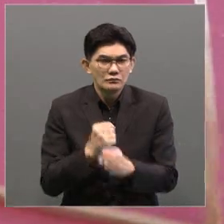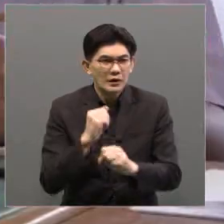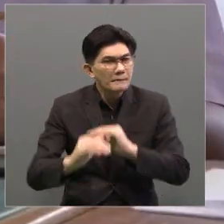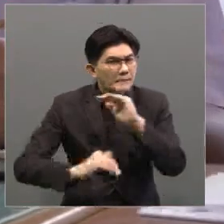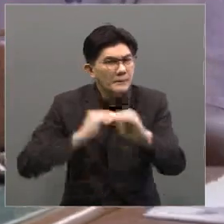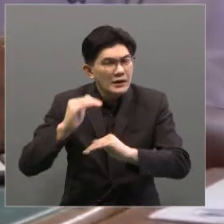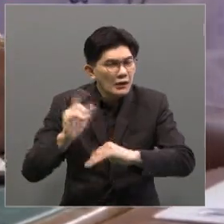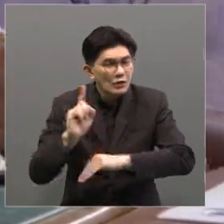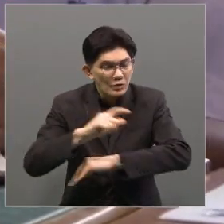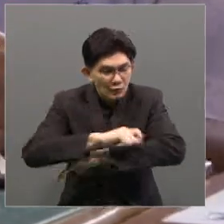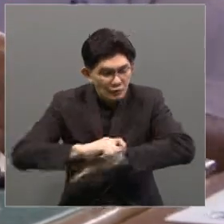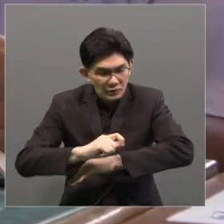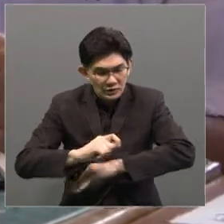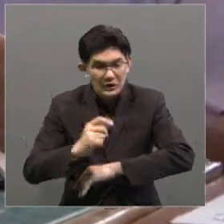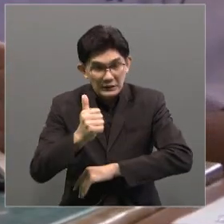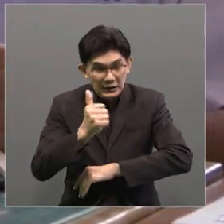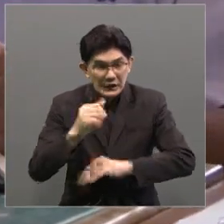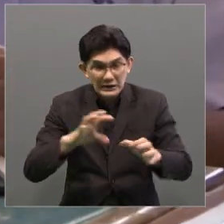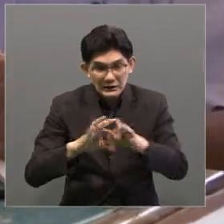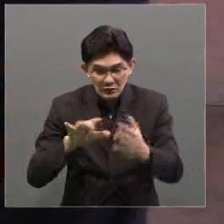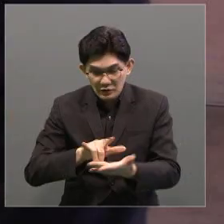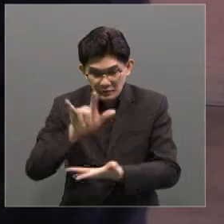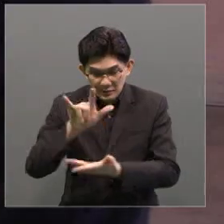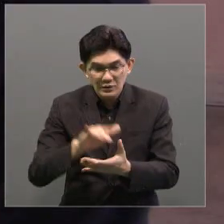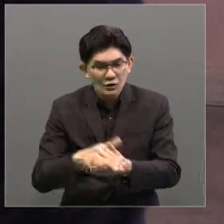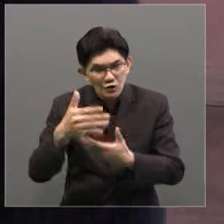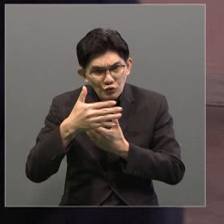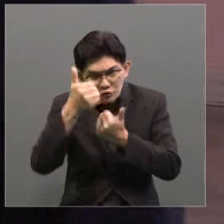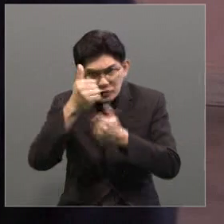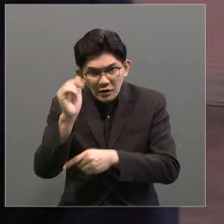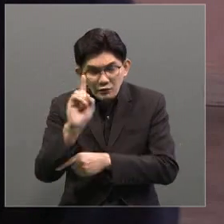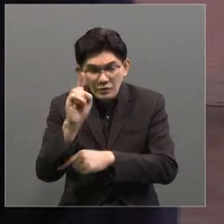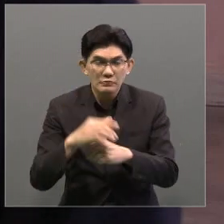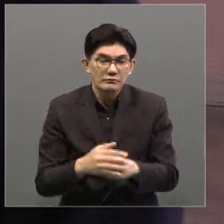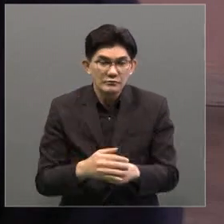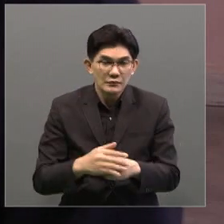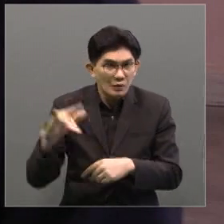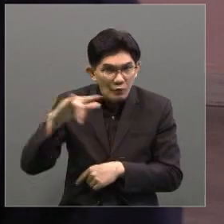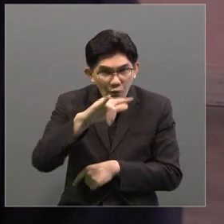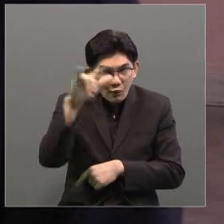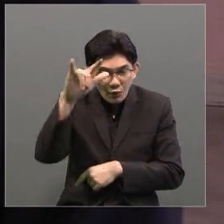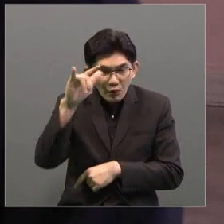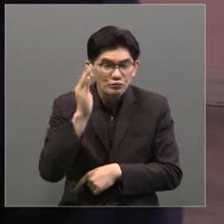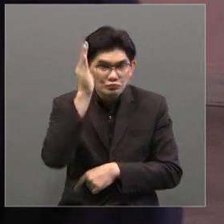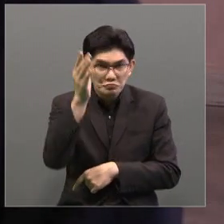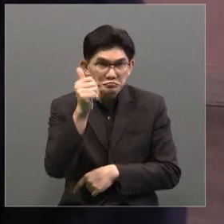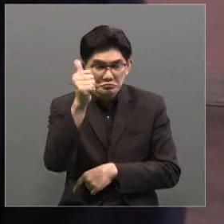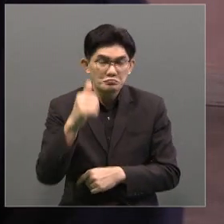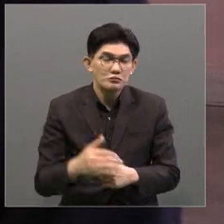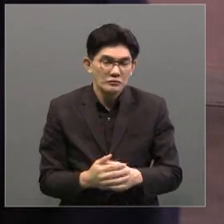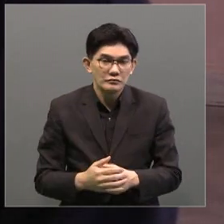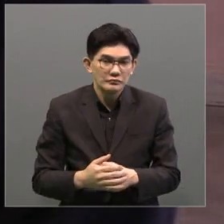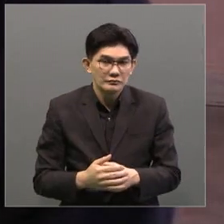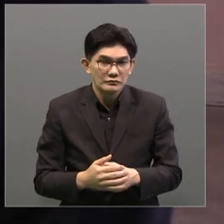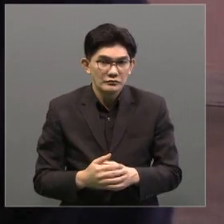วิศวกรรมการบินนะครับเด็กจะอาจจะไปสนใจเกี่ยวกับเรื่องของอากาศยานนะครับในอนาคตมันเป็น